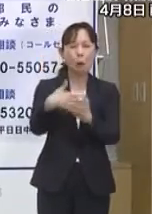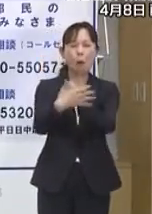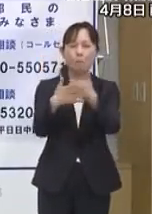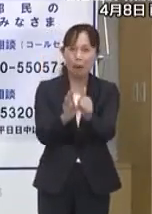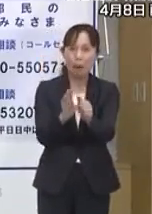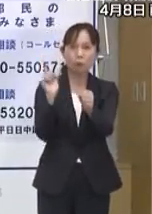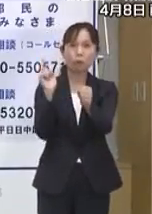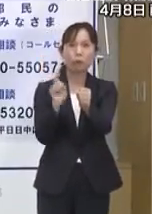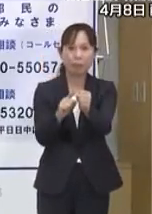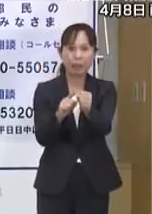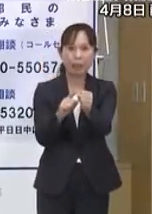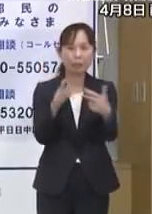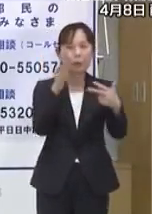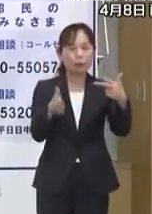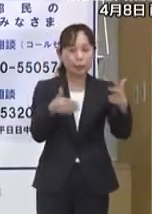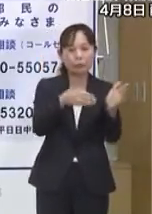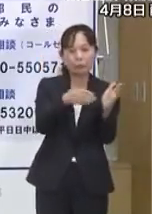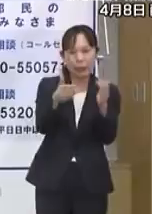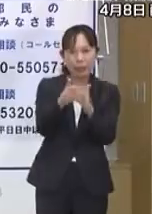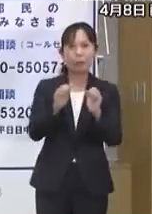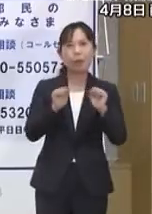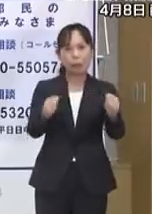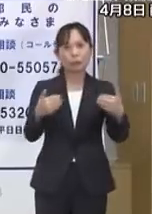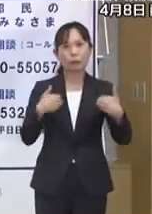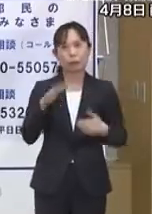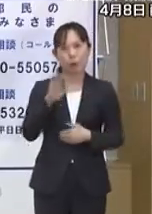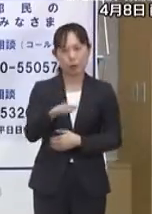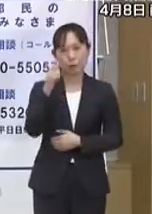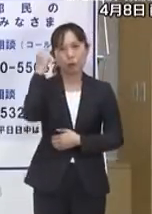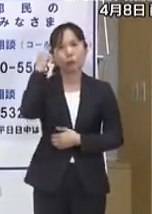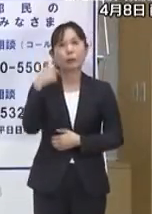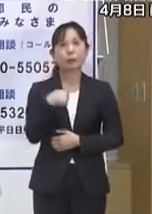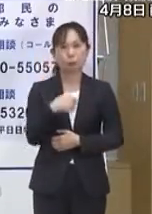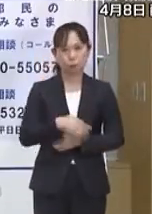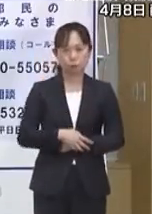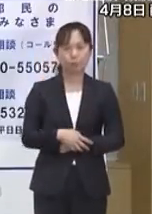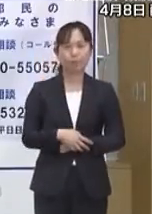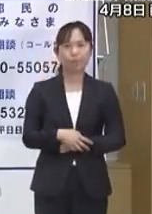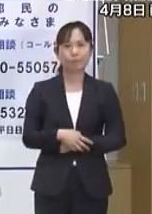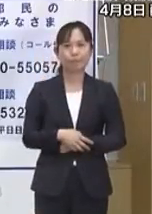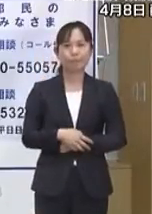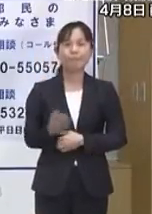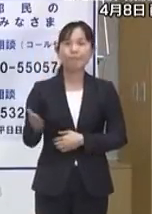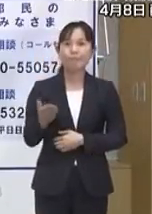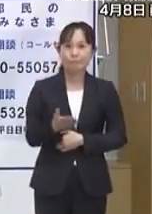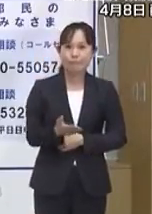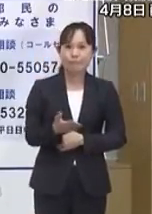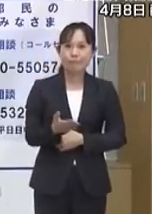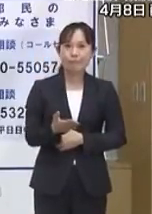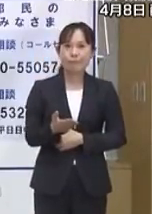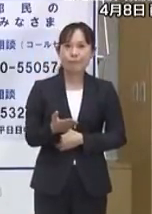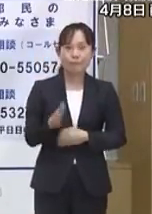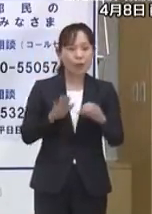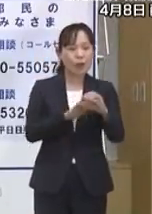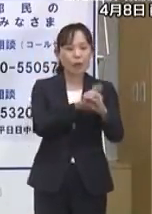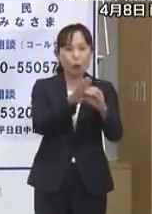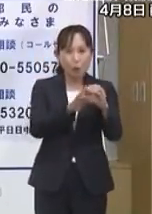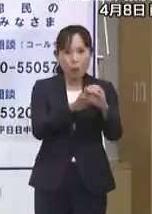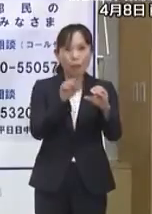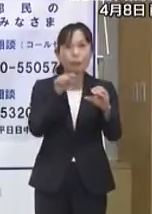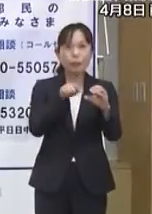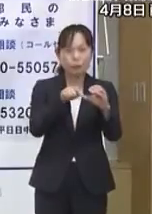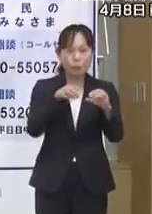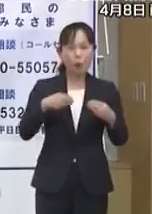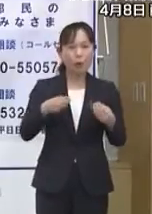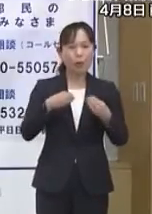進めていきたいと考えておきますそれから今日はですね新型コロナウイルスの完成